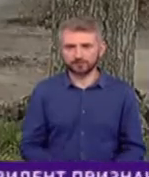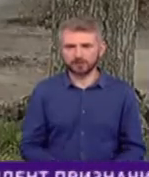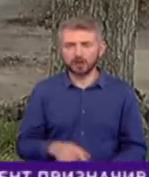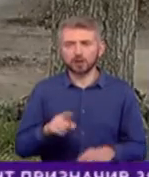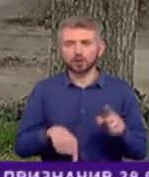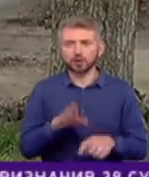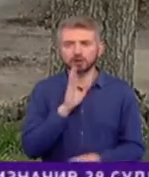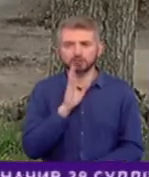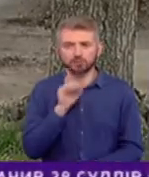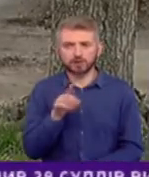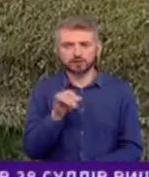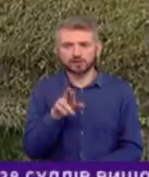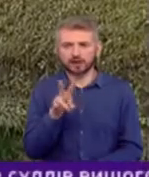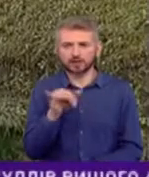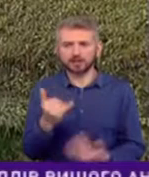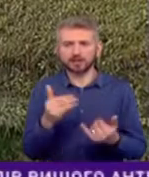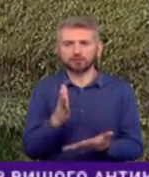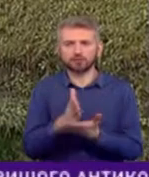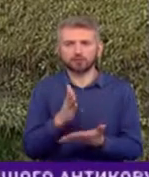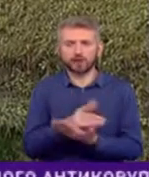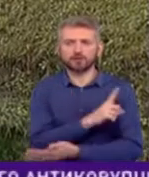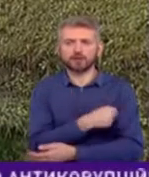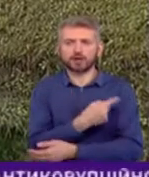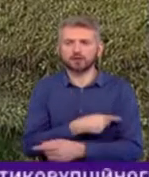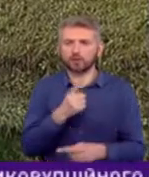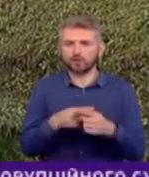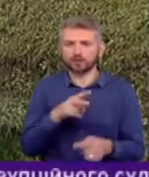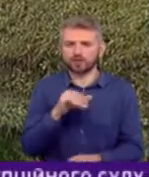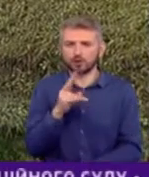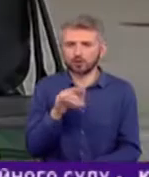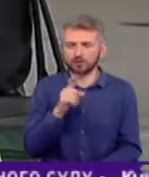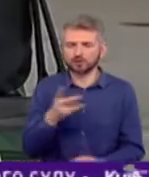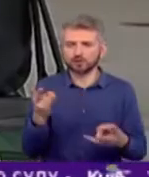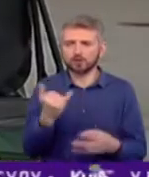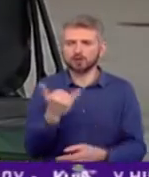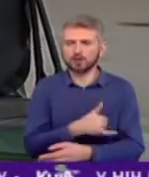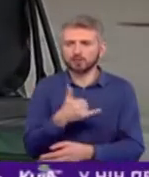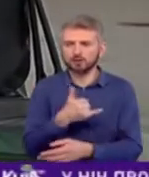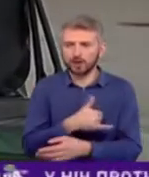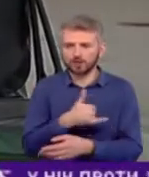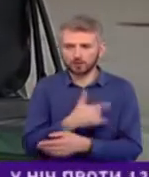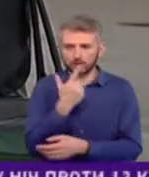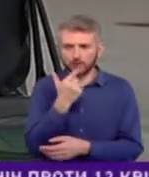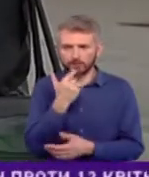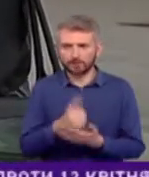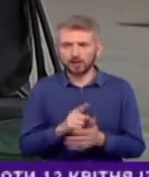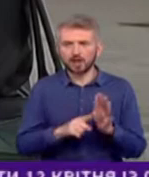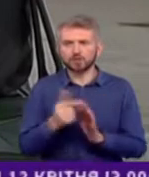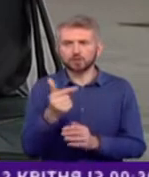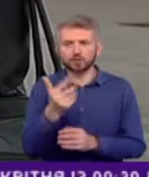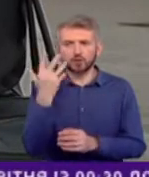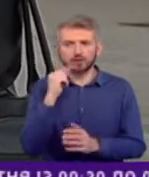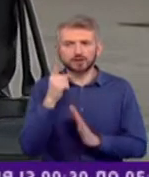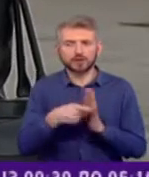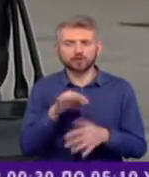Родич пані Тетяни нині перебуває в лікарні з гострим лейкозом. Потребує переливання тромбоконцентрату крові. З грудня, коли дізналася